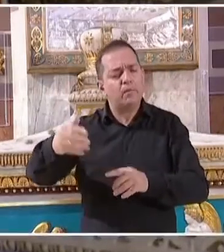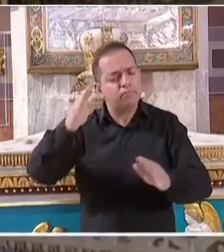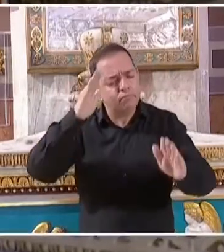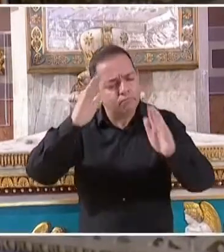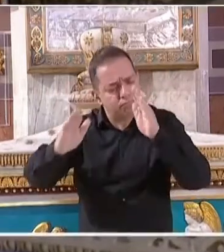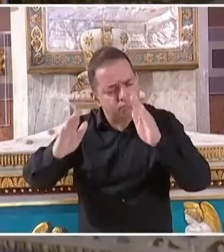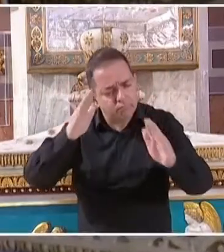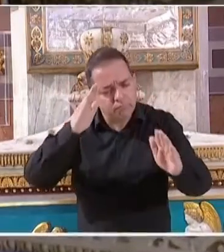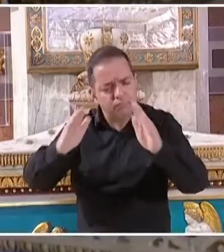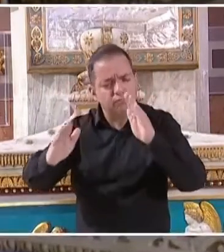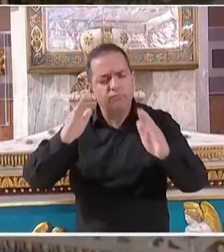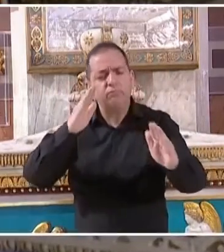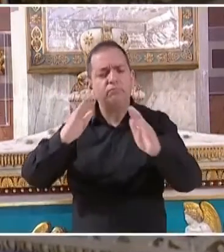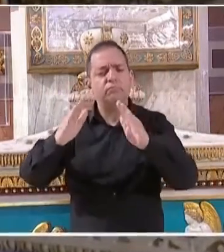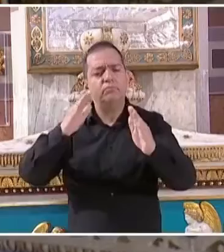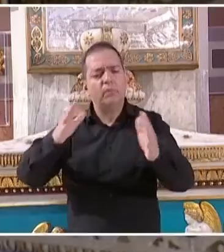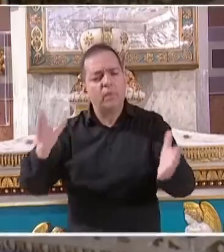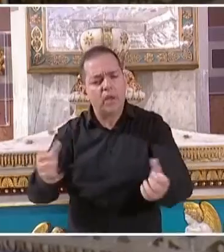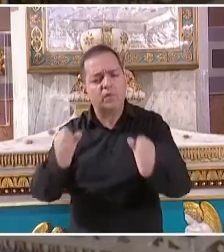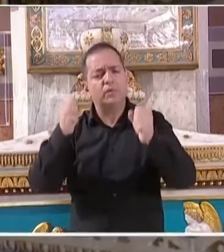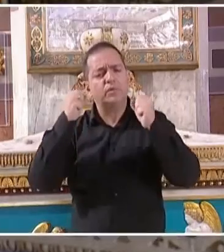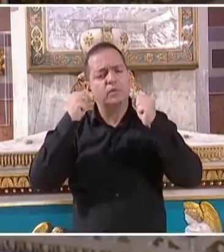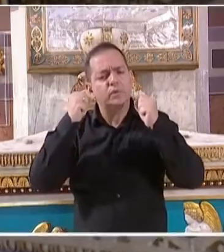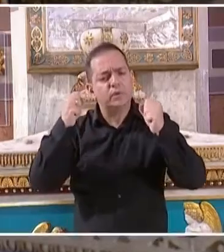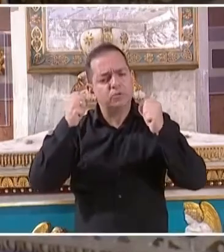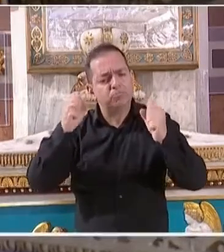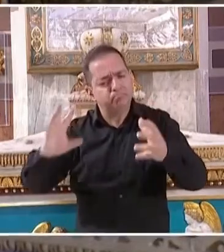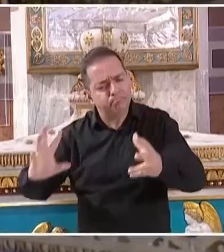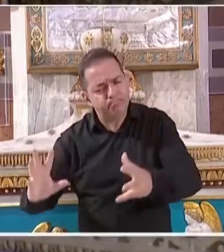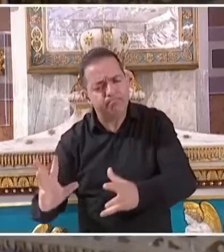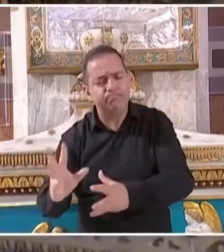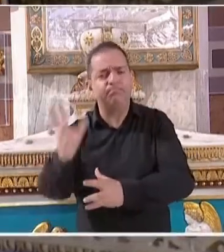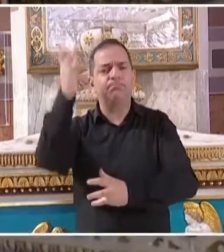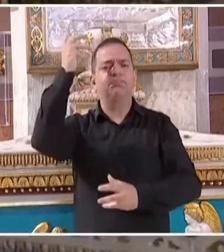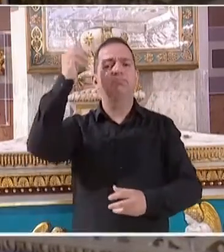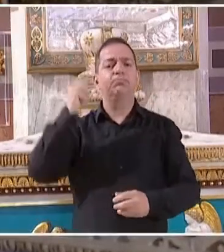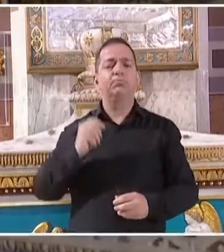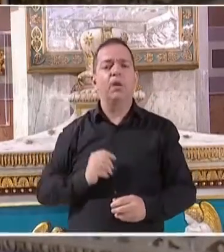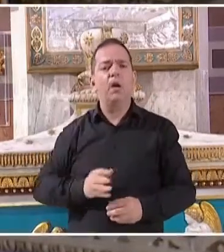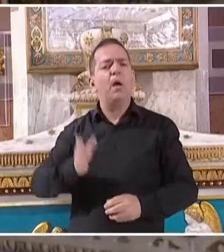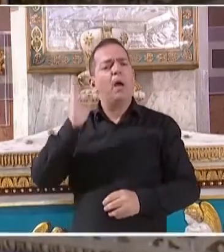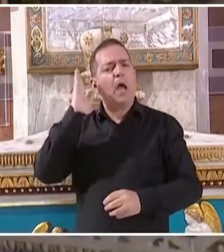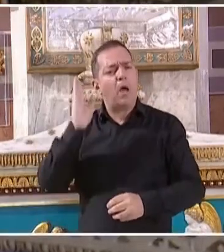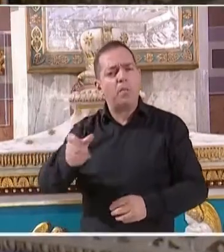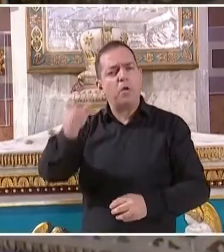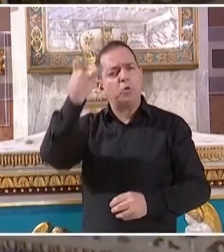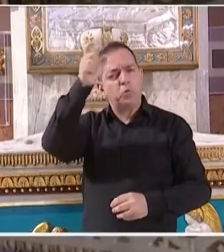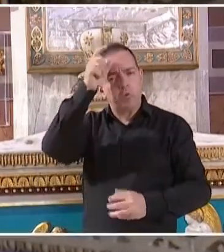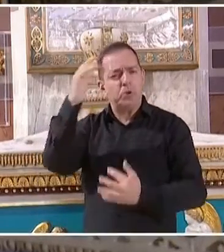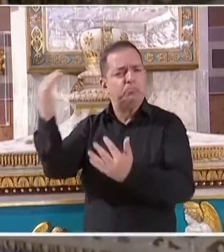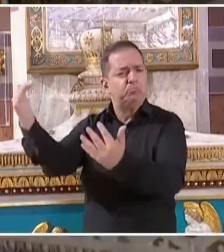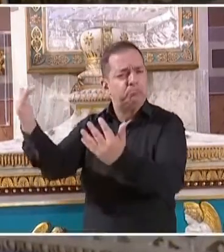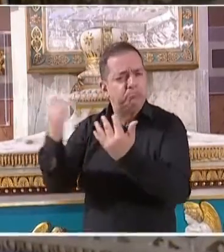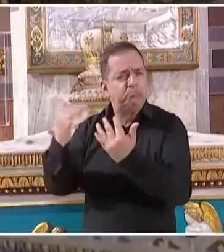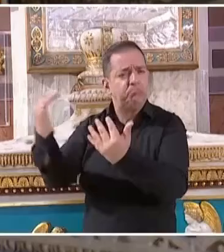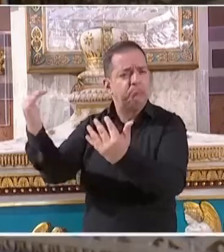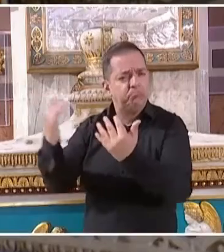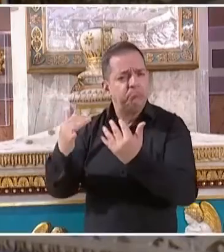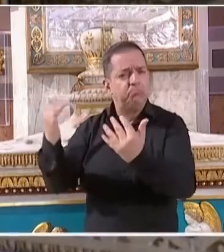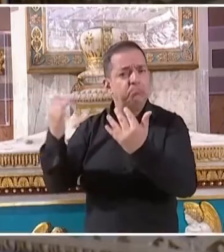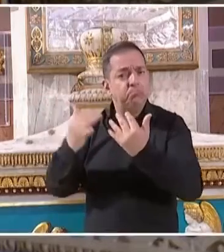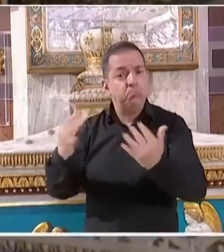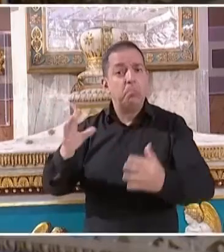θα ζήσει και θα μεγαλουργήσει. Και ας πολιορκούσαν οι εχθροί την πόλη